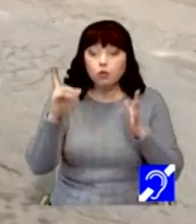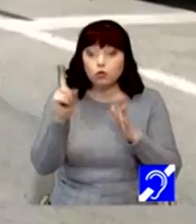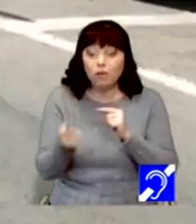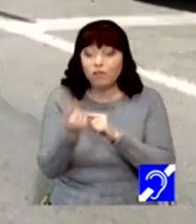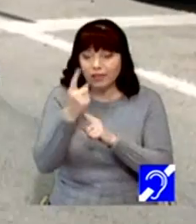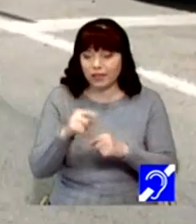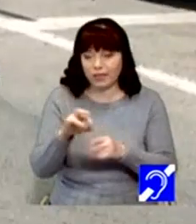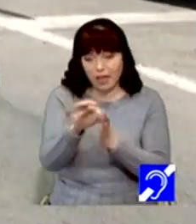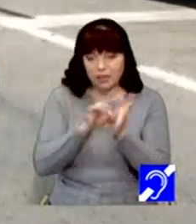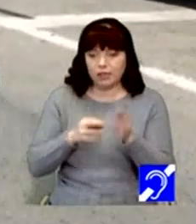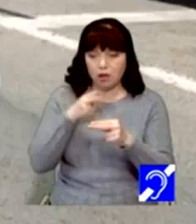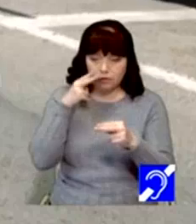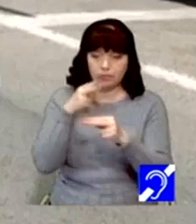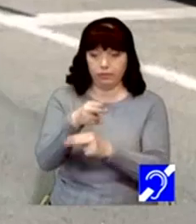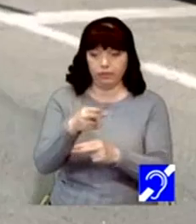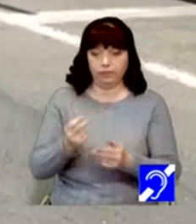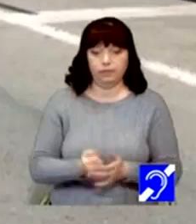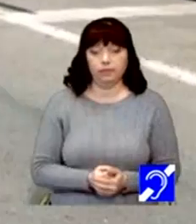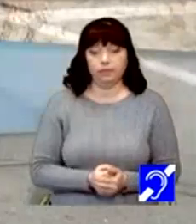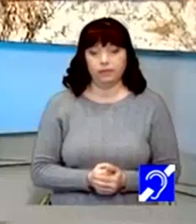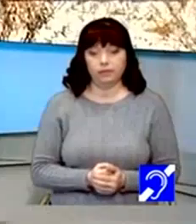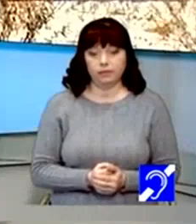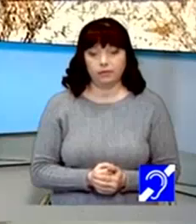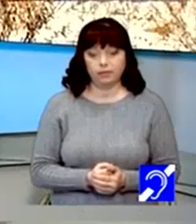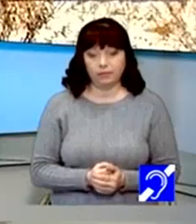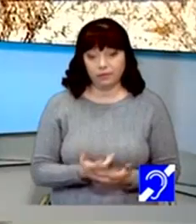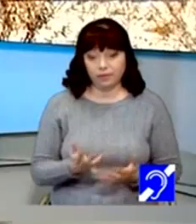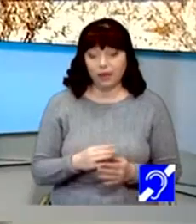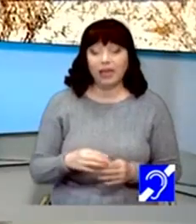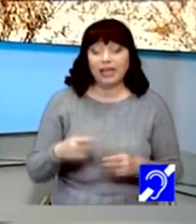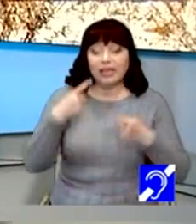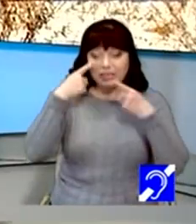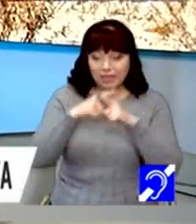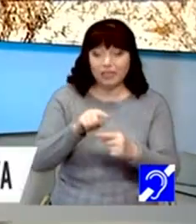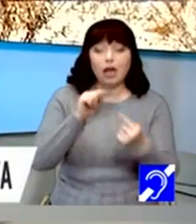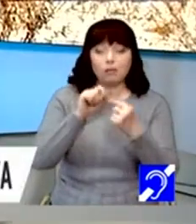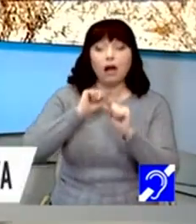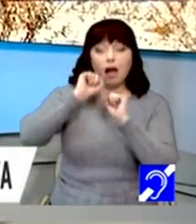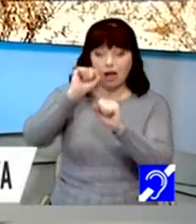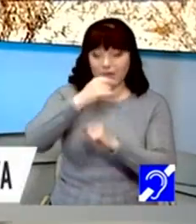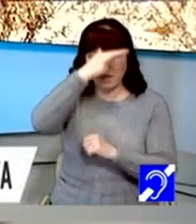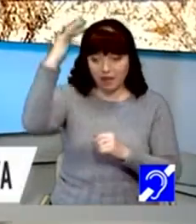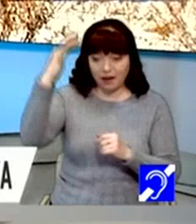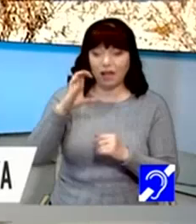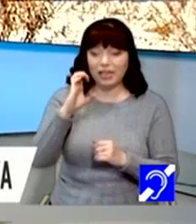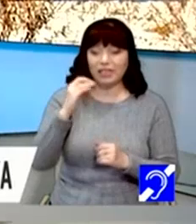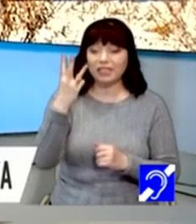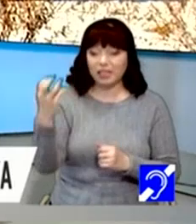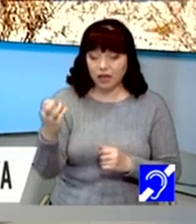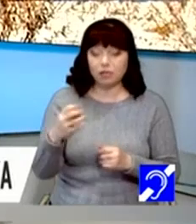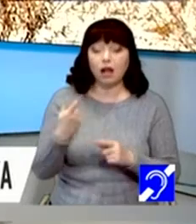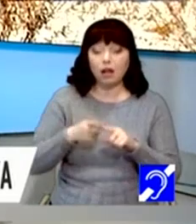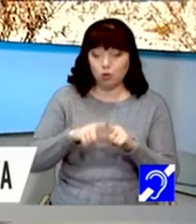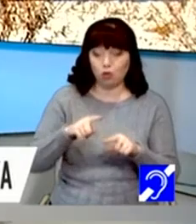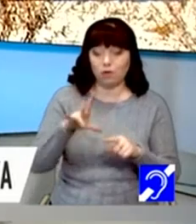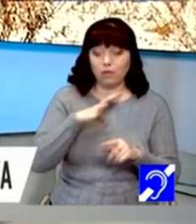dezvoltarea acestor evenimente PSI Stem la India aerian s-300 oferite de Slovacia Ucraina